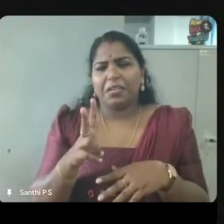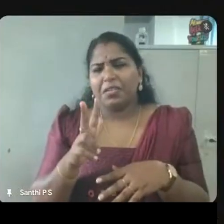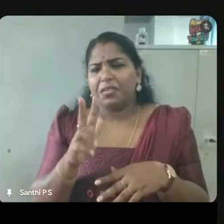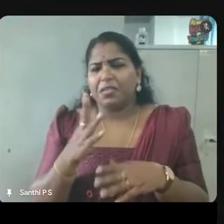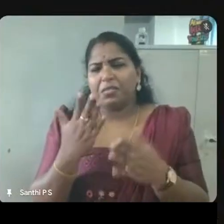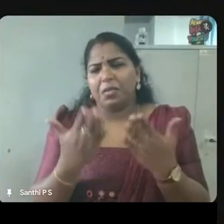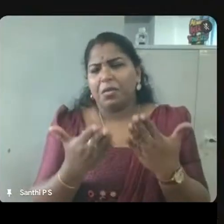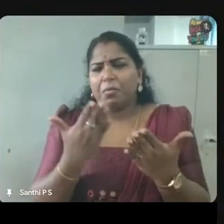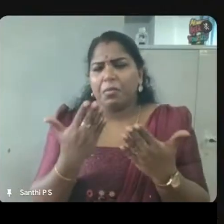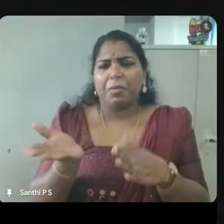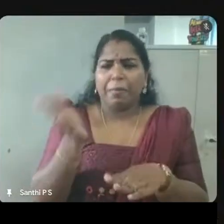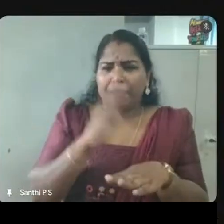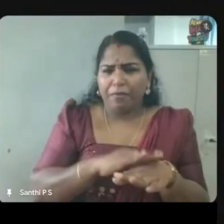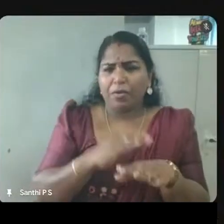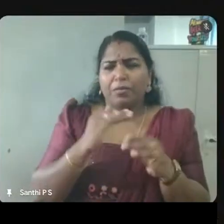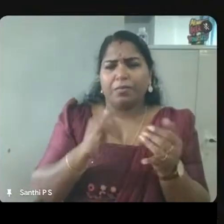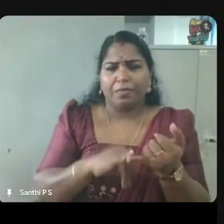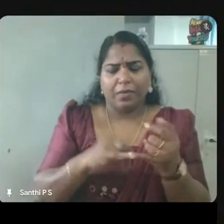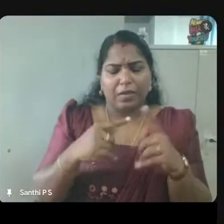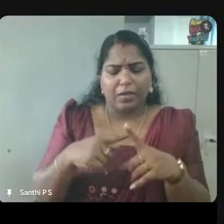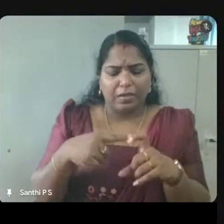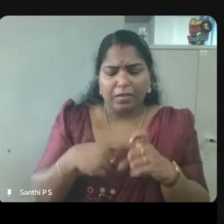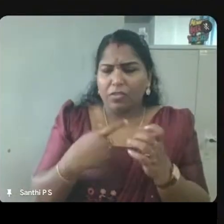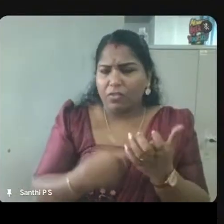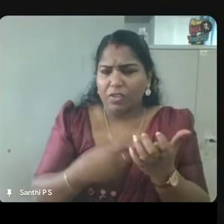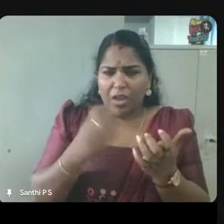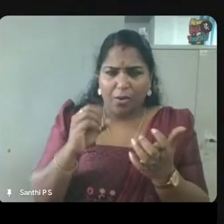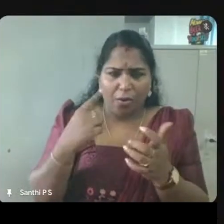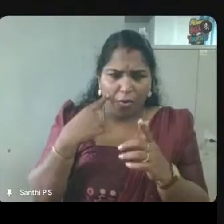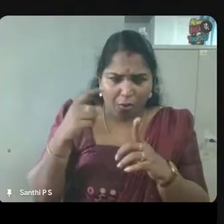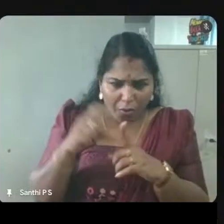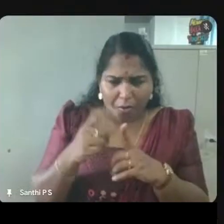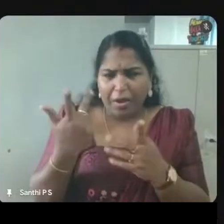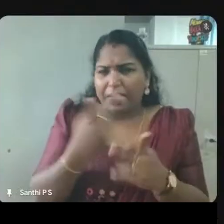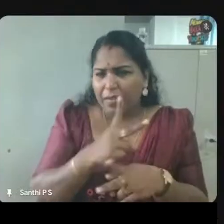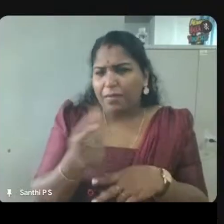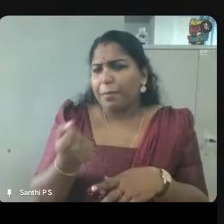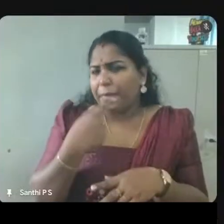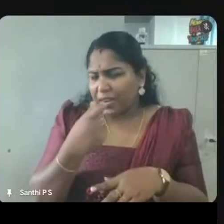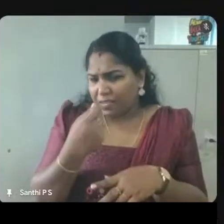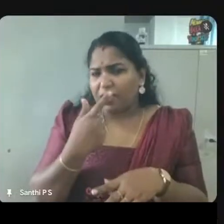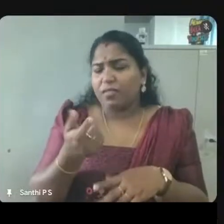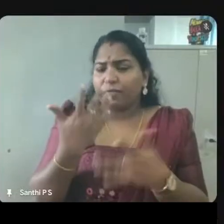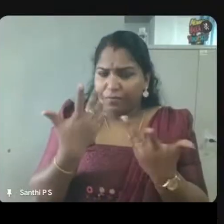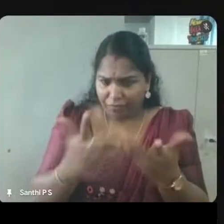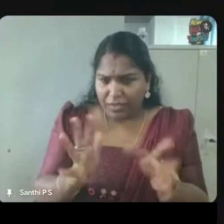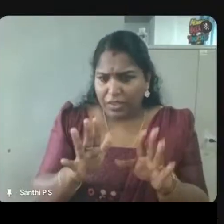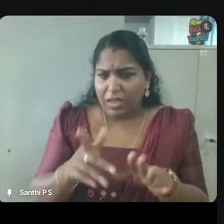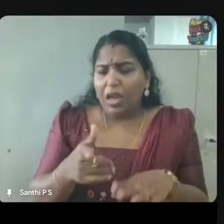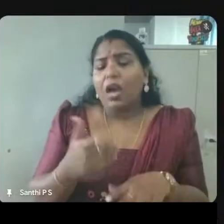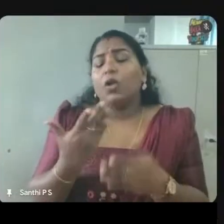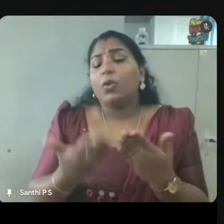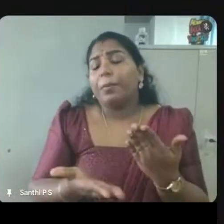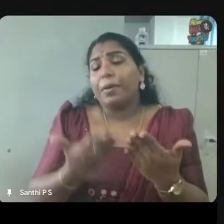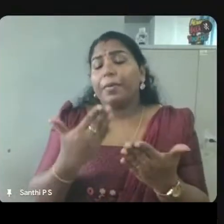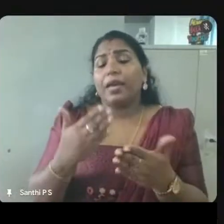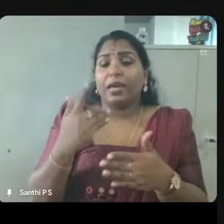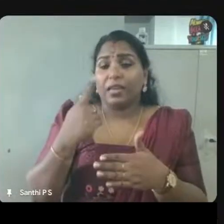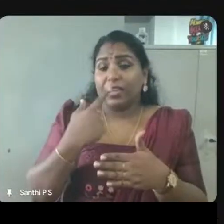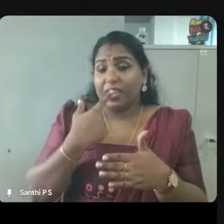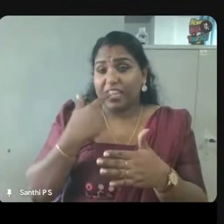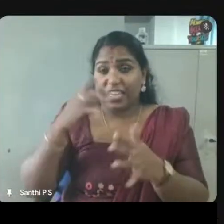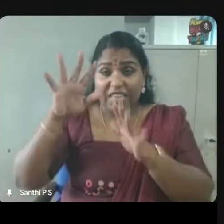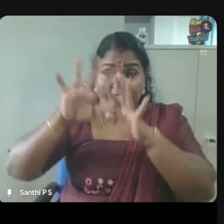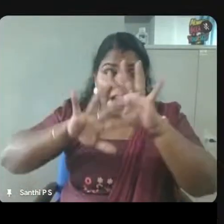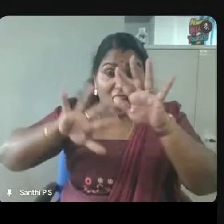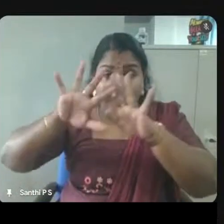അല്ലെങ്കിൽ മീത്തോട്രെക്സേറ്റ് അങ്ങനത്തെ എന്തെങ്കിലും മെഡിസിൻസ് കഴിച്ചിട്ടുണ്ടാവാം. സോ മെഡിസിൻസ് കൊണ്ട് നമുക്ക് കാറ്ററാക്ട് കുറച്ച് ഏർലി ഏജിൽ വരാനുള്ള സാധ്യതയും